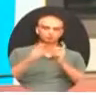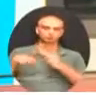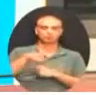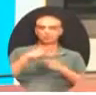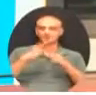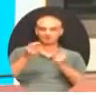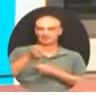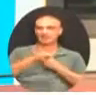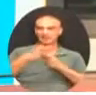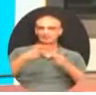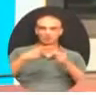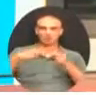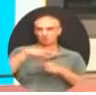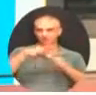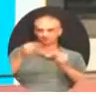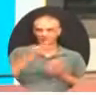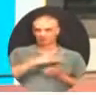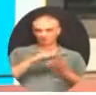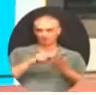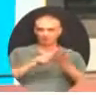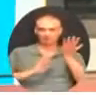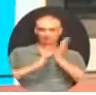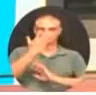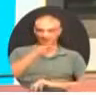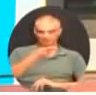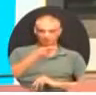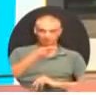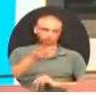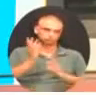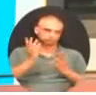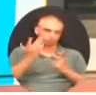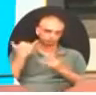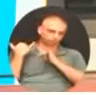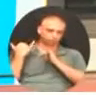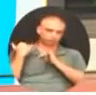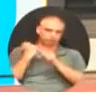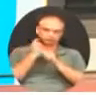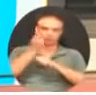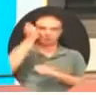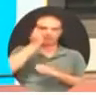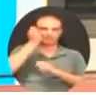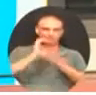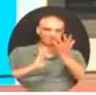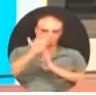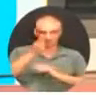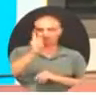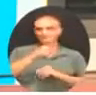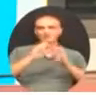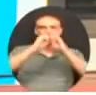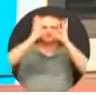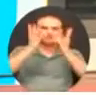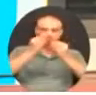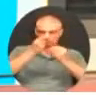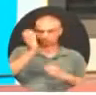עוטף עזה, לחקלאים בעוטף עזה שנפגעו כתוצאה מהשריפות שהביאו עליהם העפיפונים ובלוני